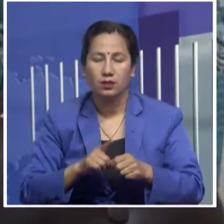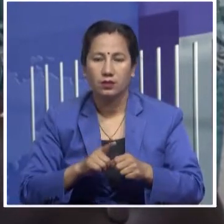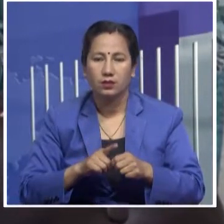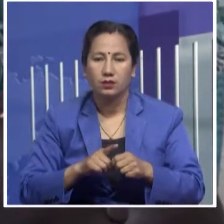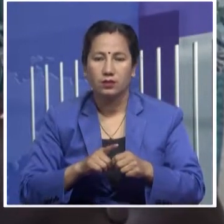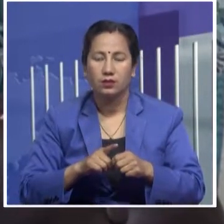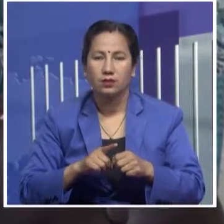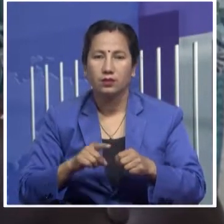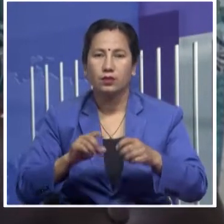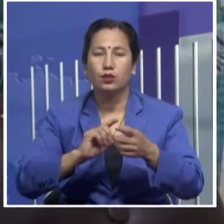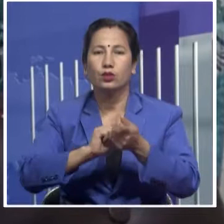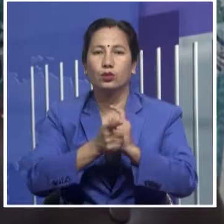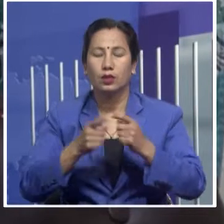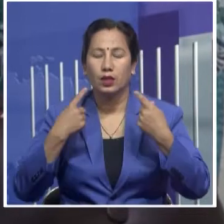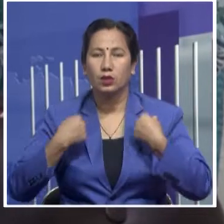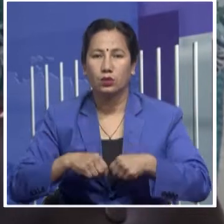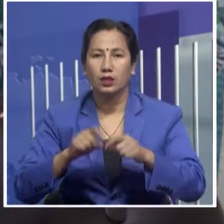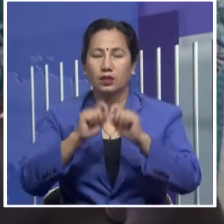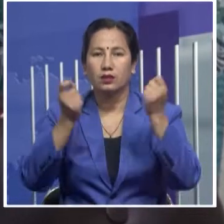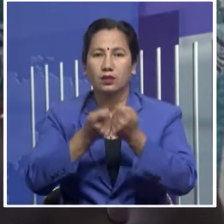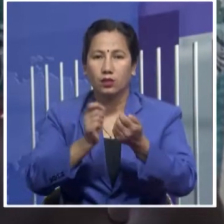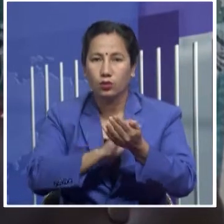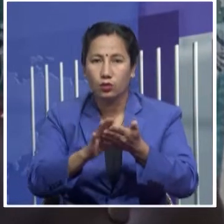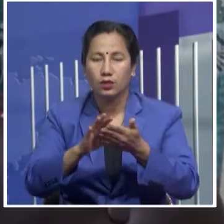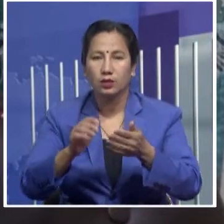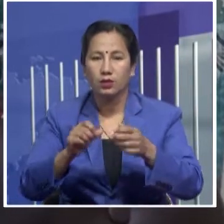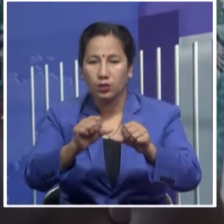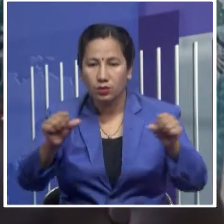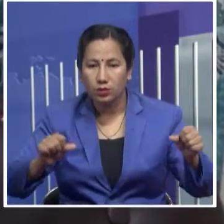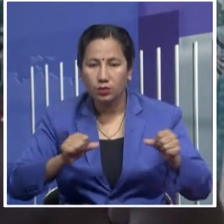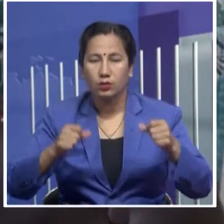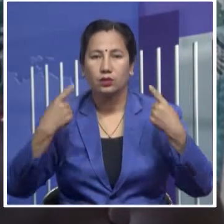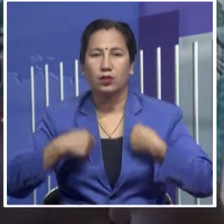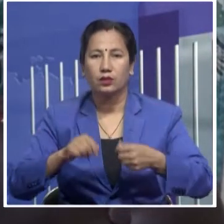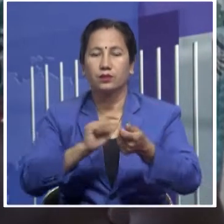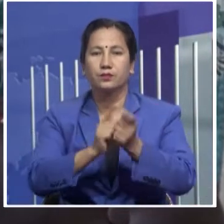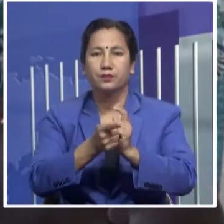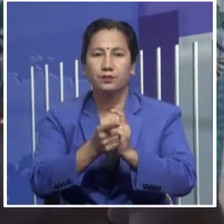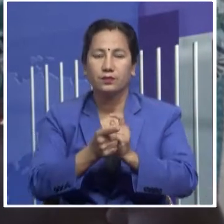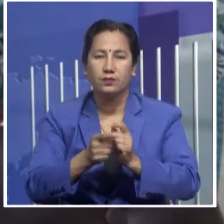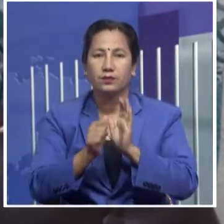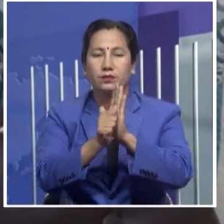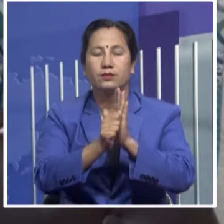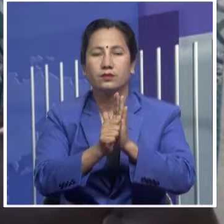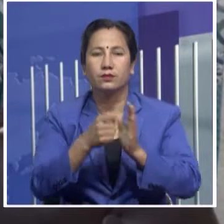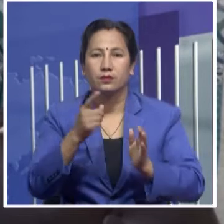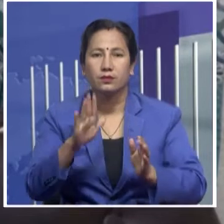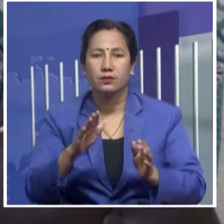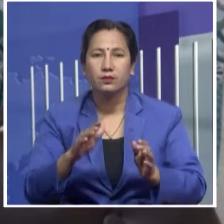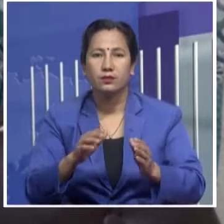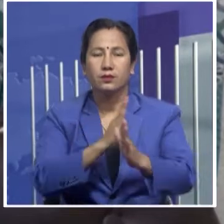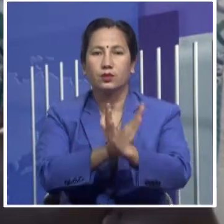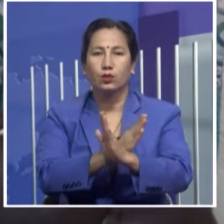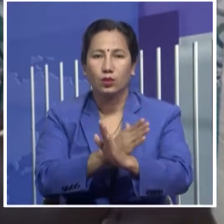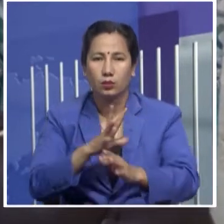स्तर उन्नति सुधार स्वास्थ्य क्षेत्रको सुधार र यहाँको जनस्वास्थ्यको सुधारको वर्षकै रूपमा अगाडि बढाइरहेका छौँ। र जोखिम मोल लिएर